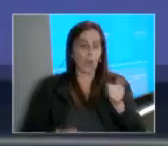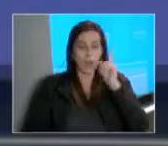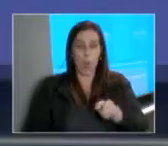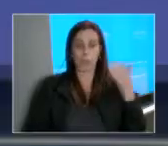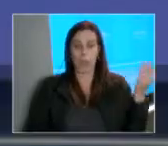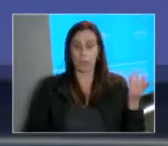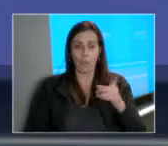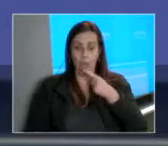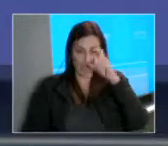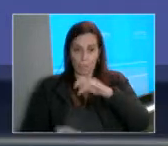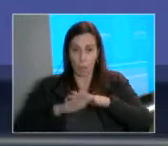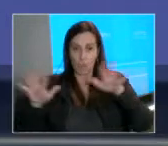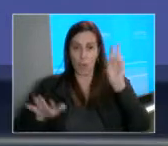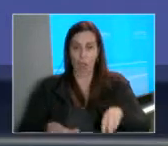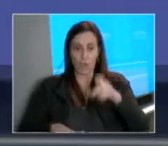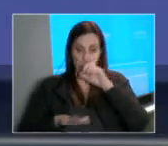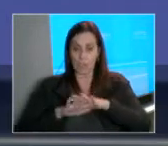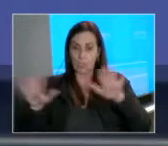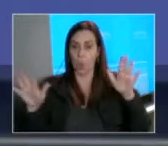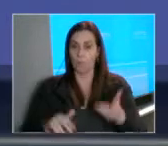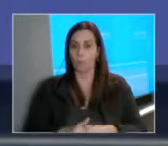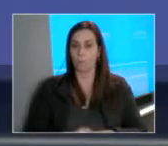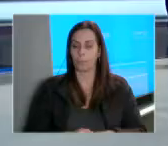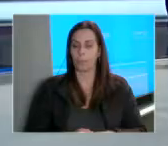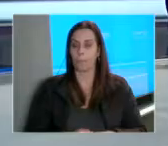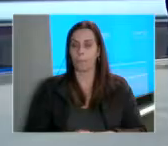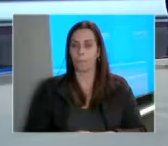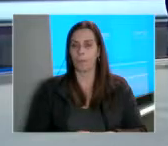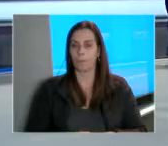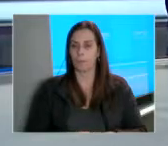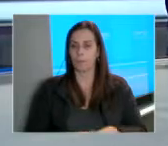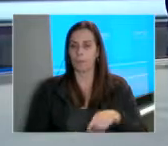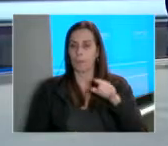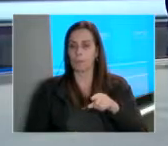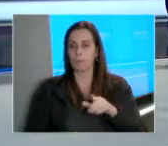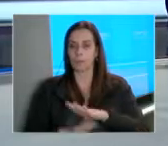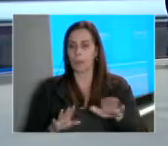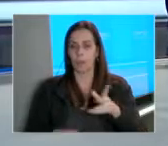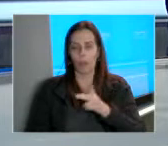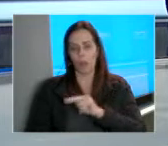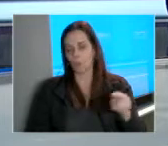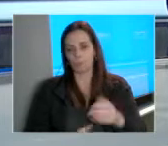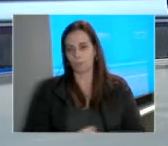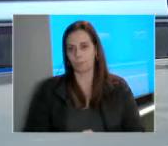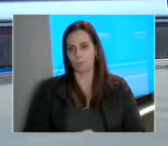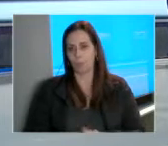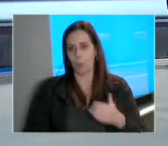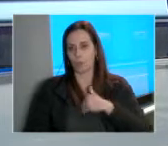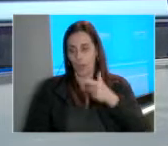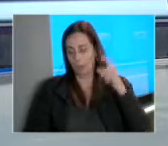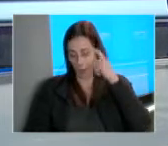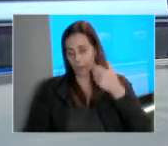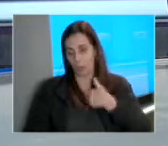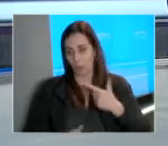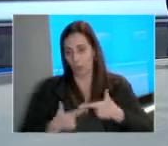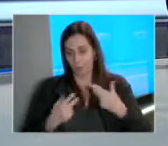ושלא לדבר על הזיהום שנוצר. וזיהום אוויר. הזיהום שנוצר מזה? זה נון אישו, לצערי. לא, אותנו זה הכי מטריד,